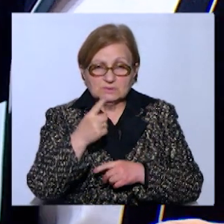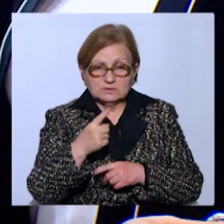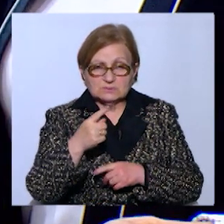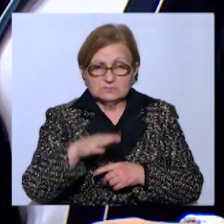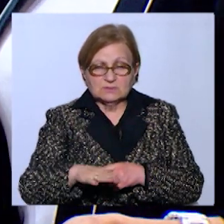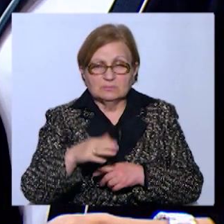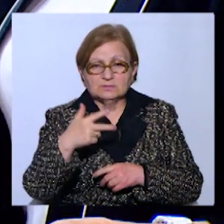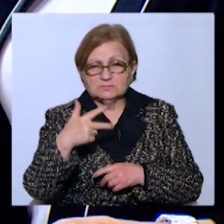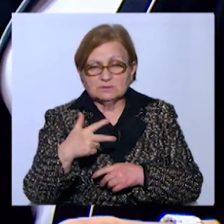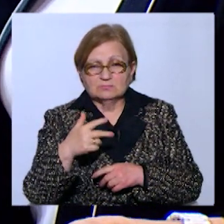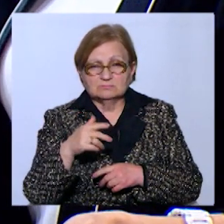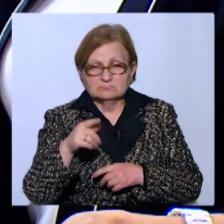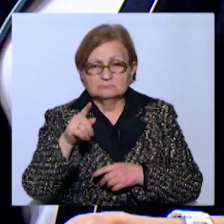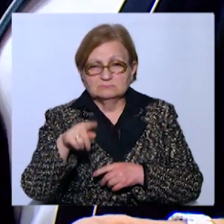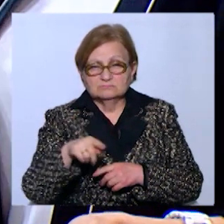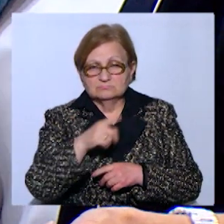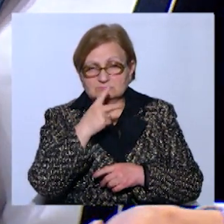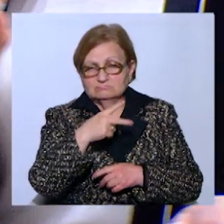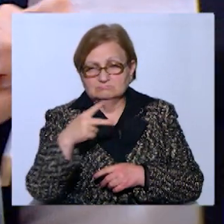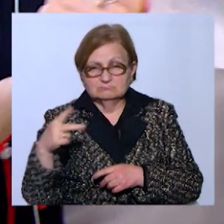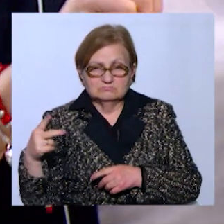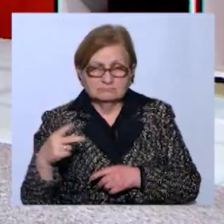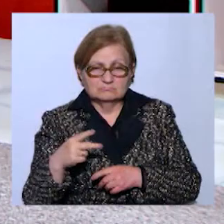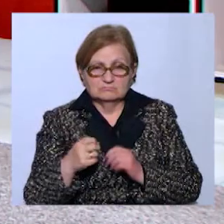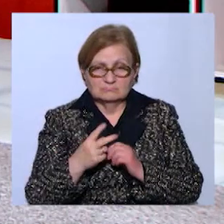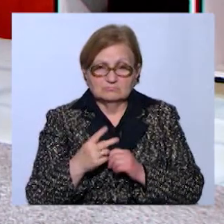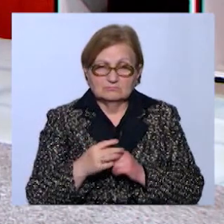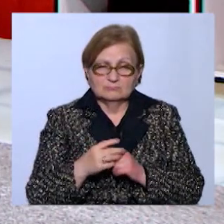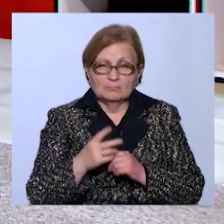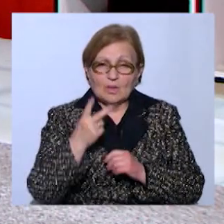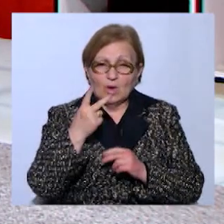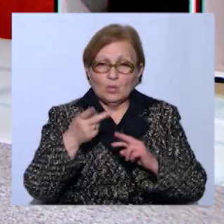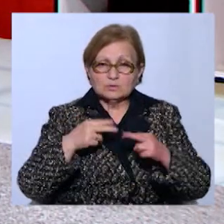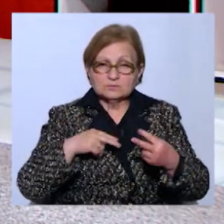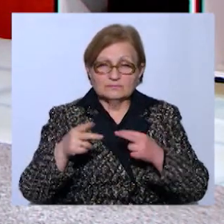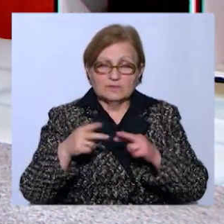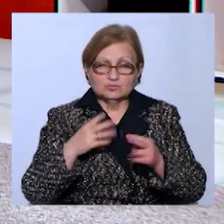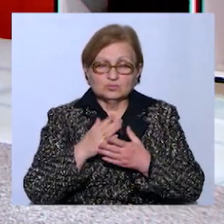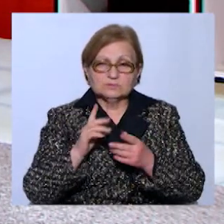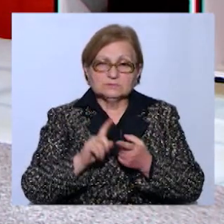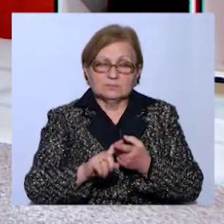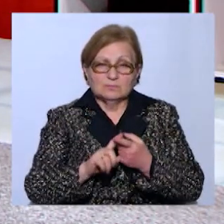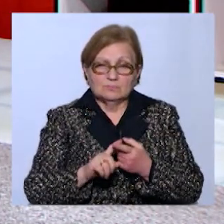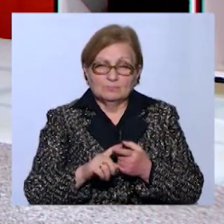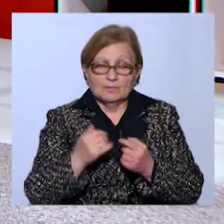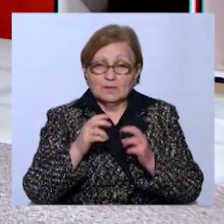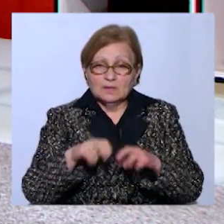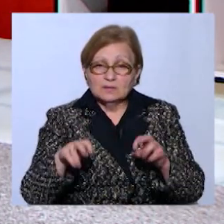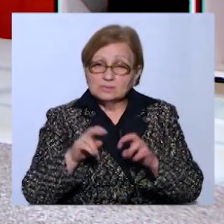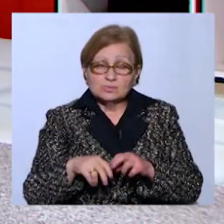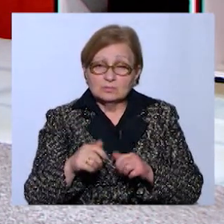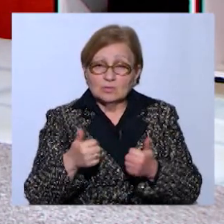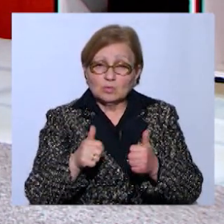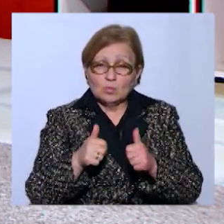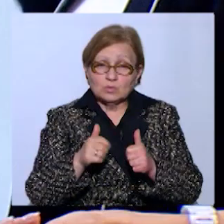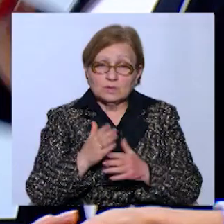3, y-ი არის 9. x-ი როცა არის 4, y-ი არის 12. ორ ცვლად შორის არსებობს დამოკიდებულება. მოდით შევამოწმოთ ახლა, როგორი არის